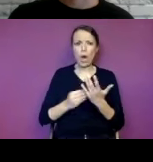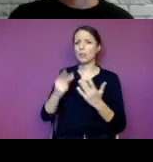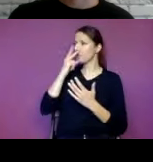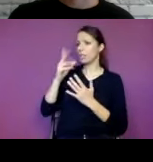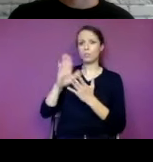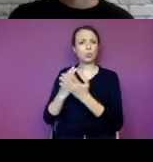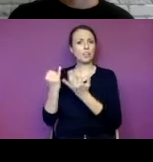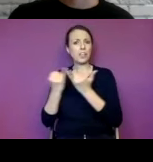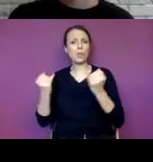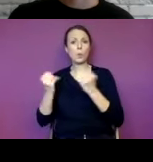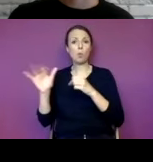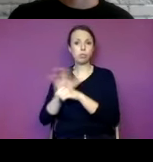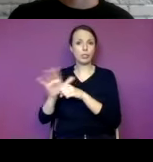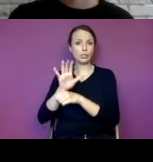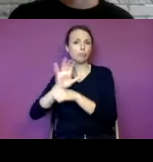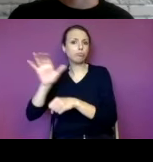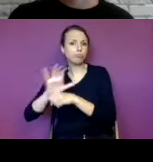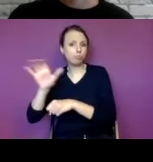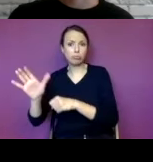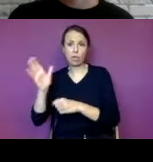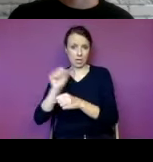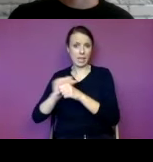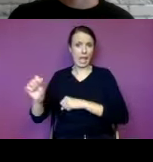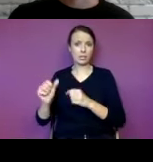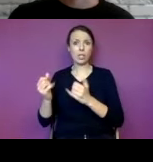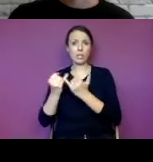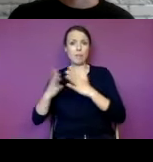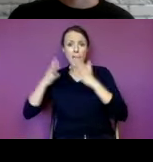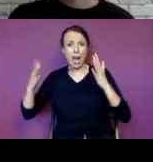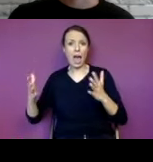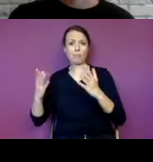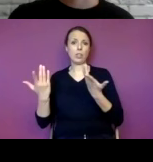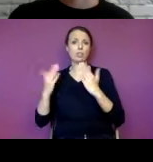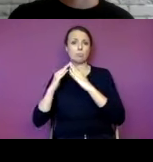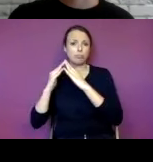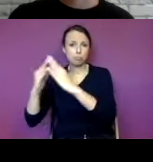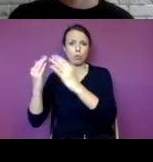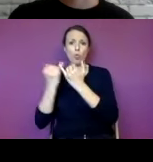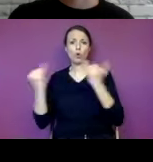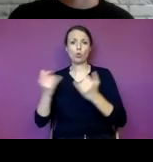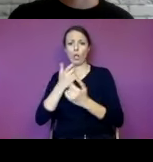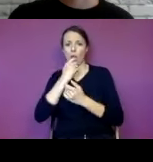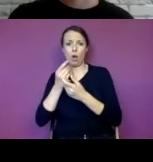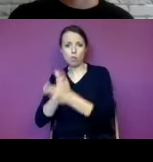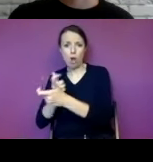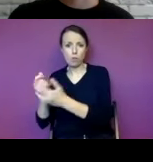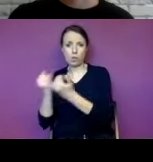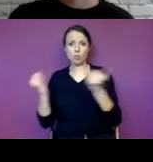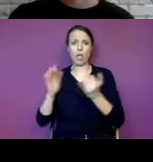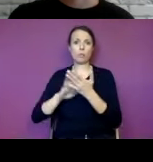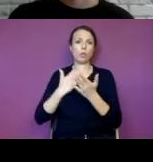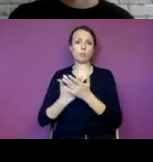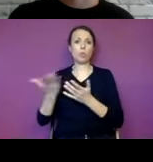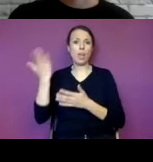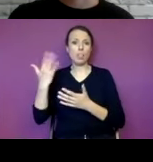tak biznesowe, duże fermy, albo dawne tereny uprawne zamieniają się na nieużytki. I